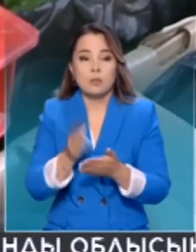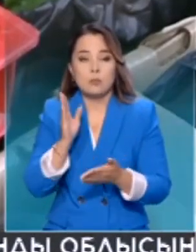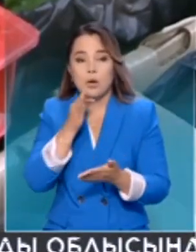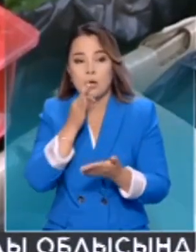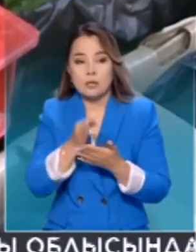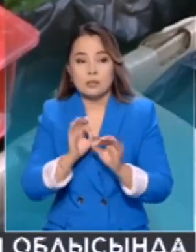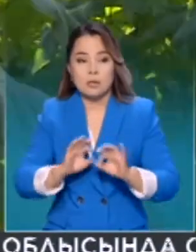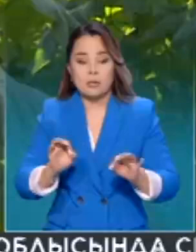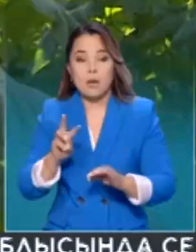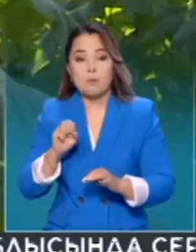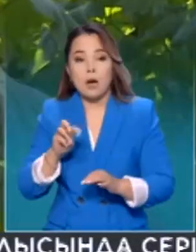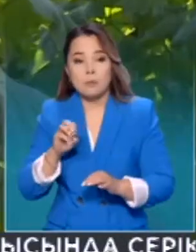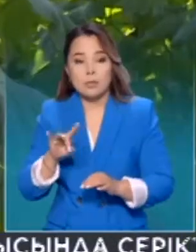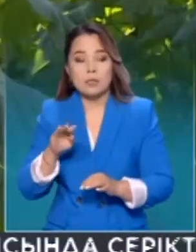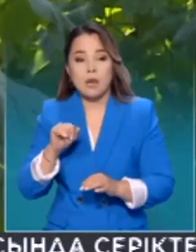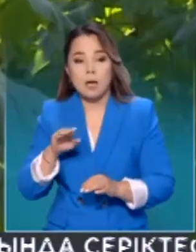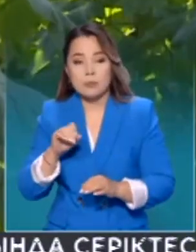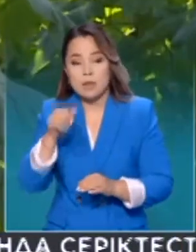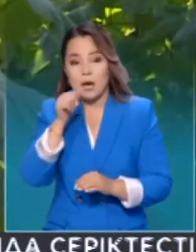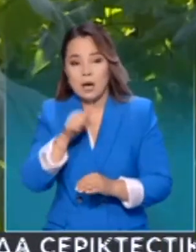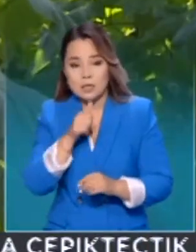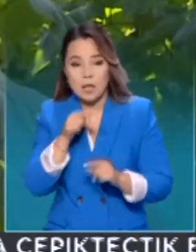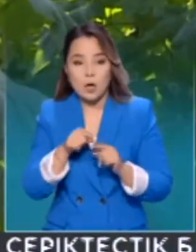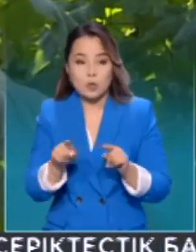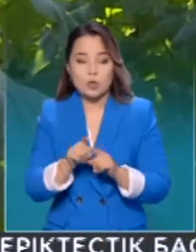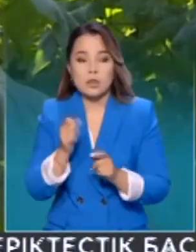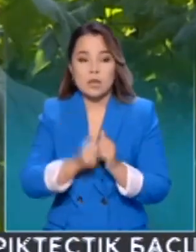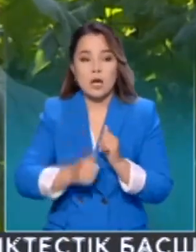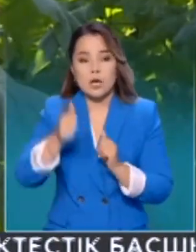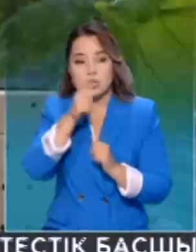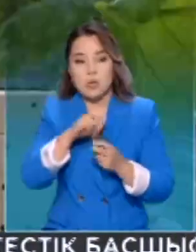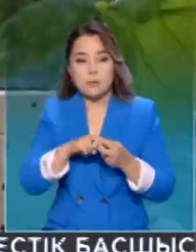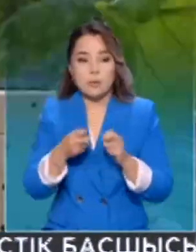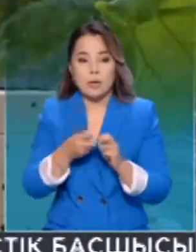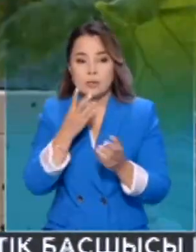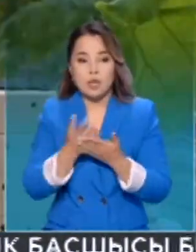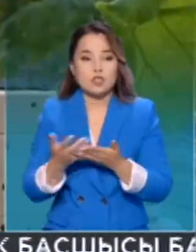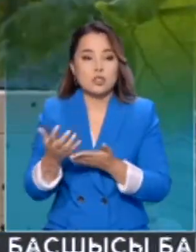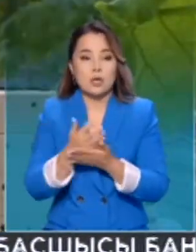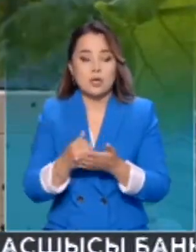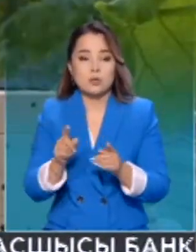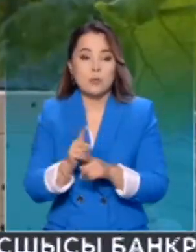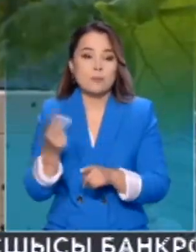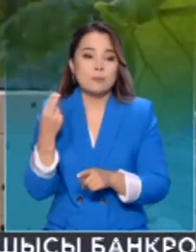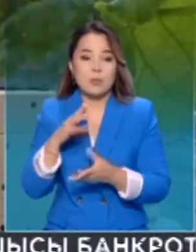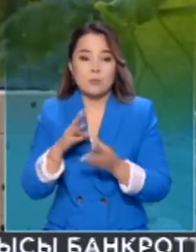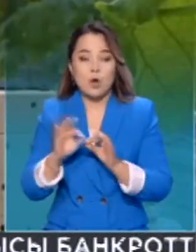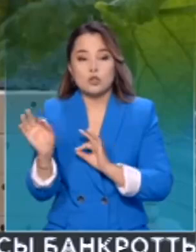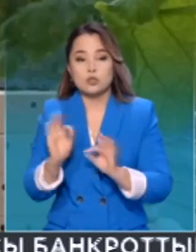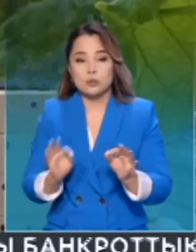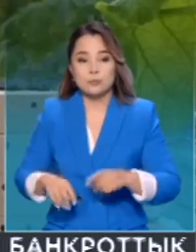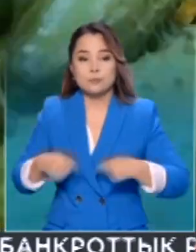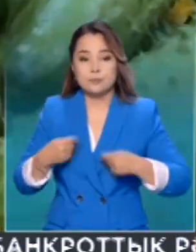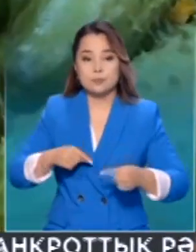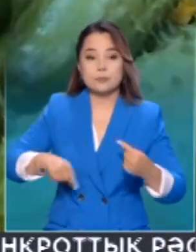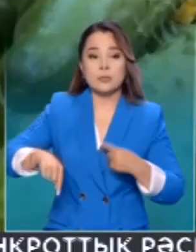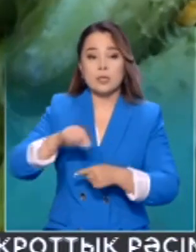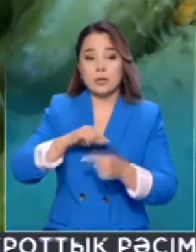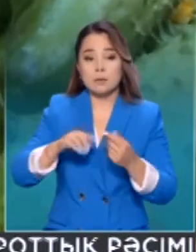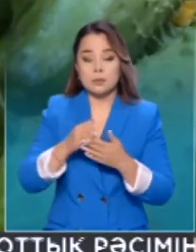жеткізді. Жалпы мамыр мен тамыз ай аралығында жылда осы мәселе туындайды. Жиналған берешекті күзде өнім алып, сауда жүрген